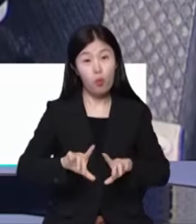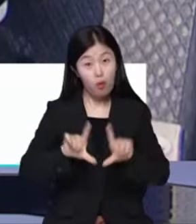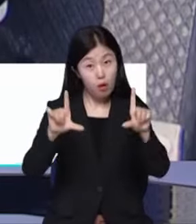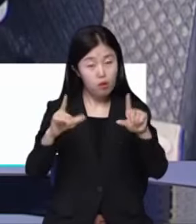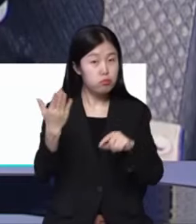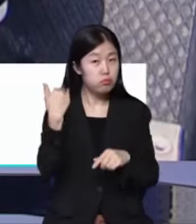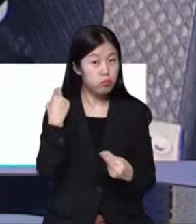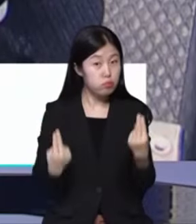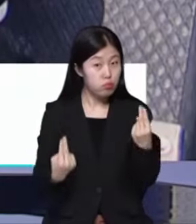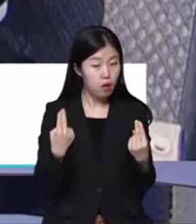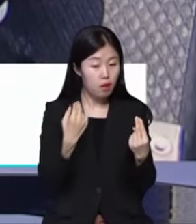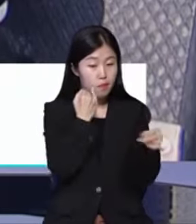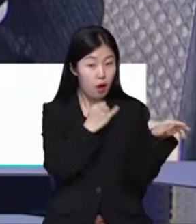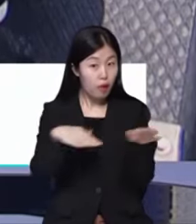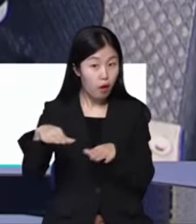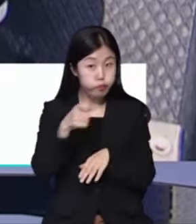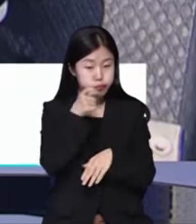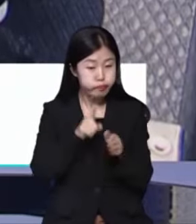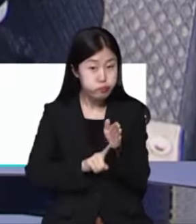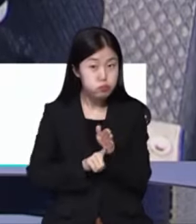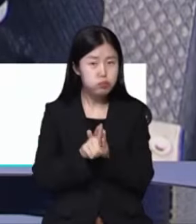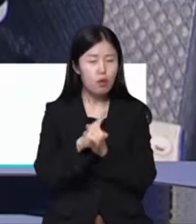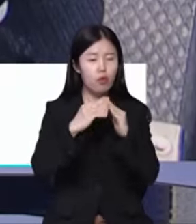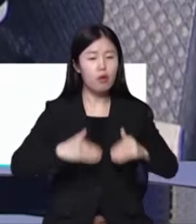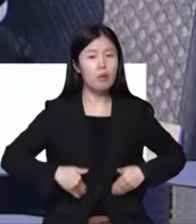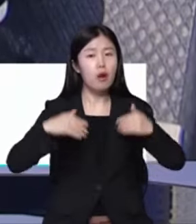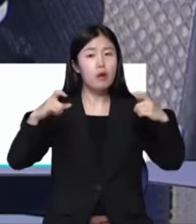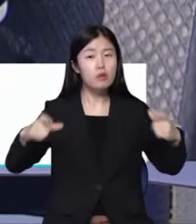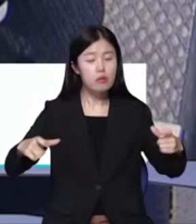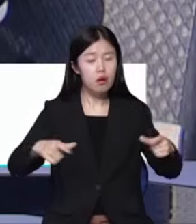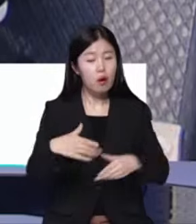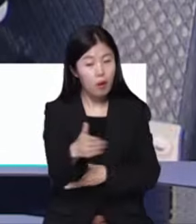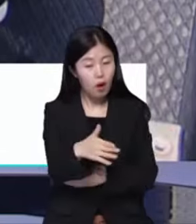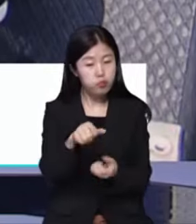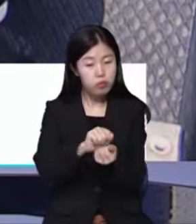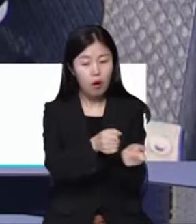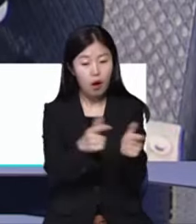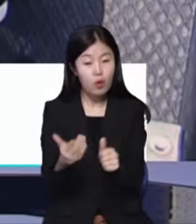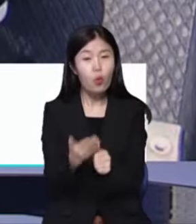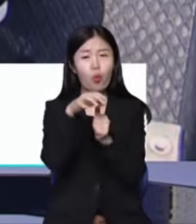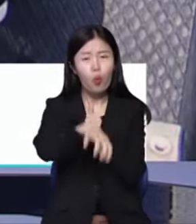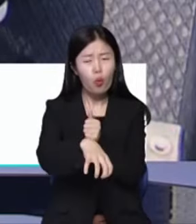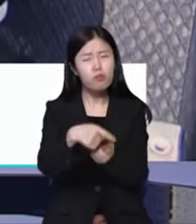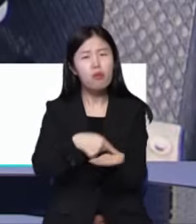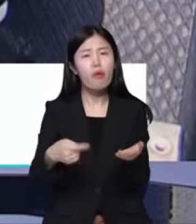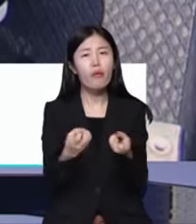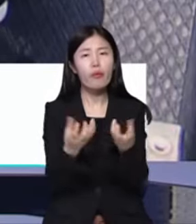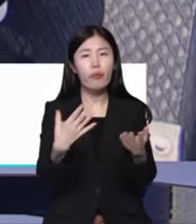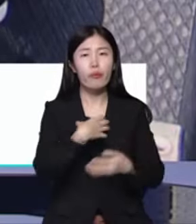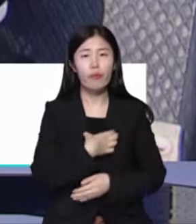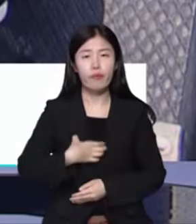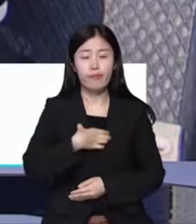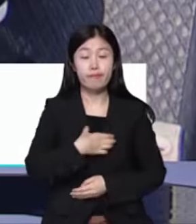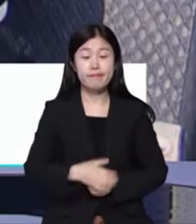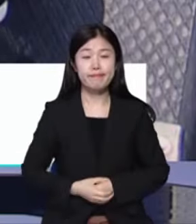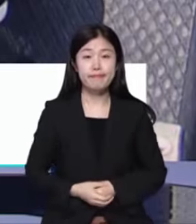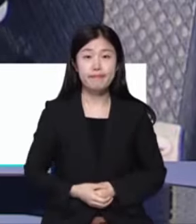예전보다 바다의 온도가 높아 전남 지역 어패류 양식장에 큰 피해가 우려되고 있습니다. 강동일 기자의